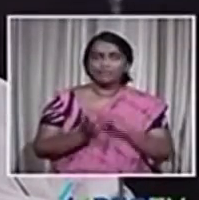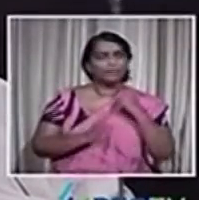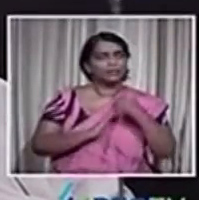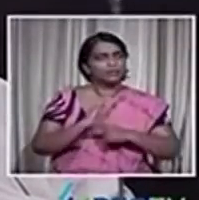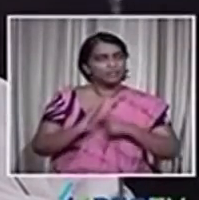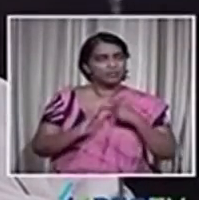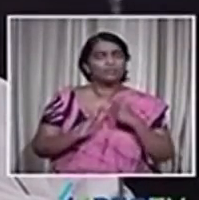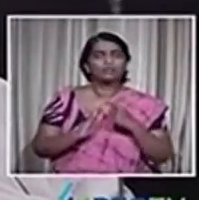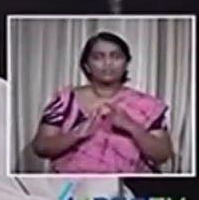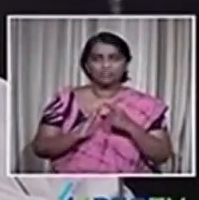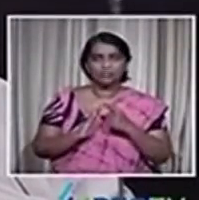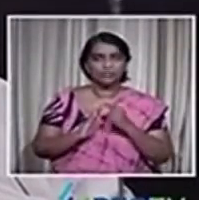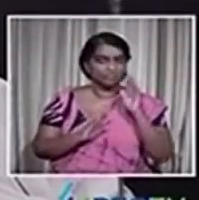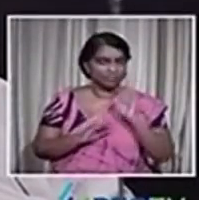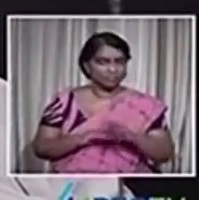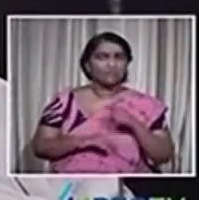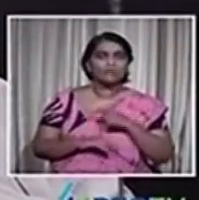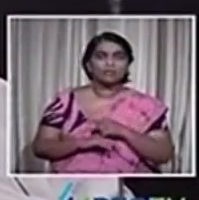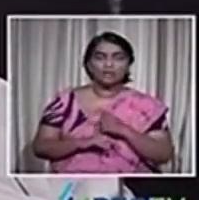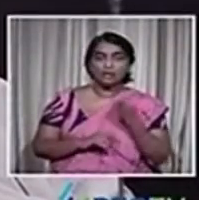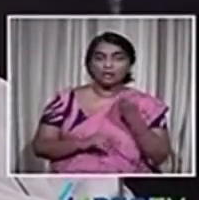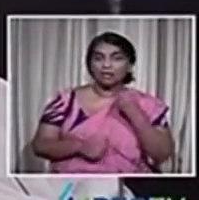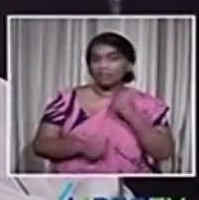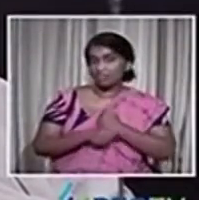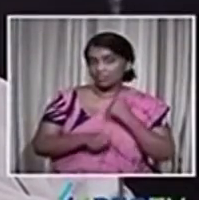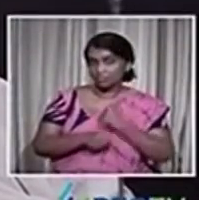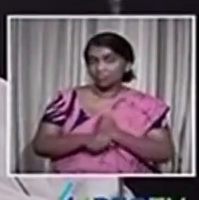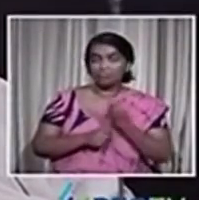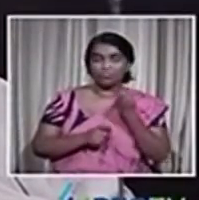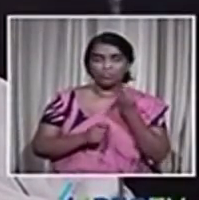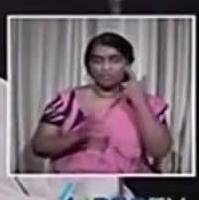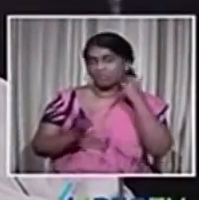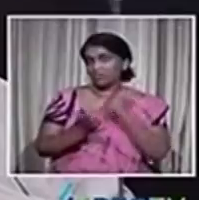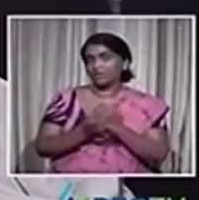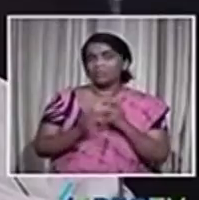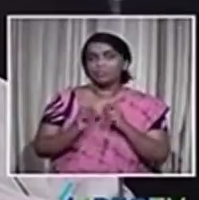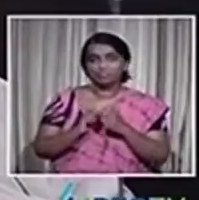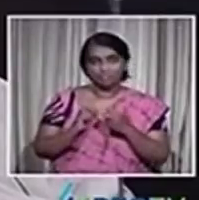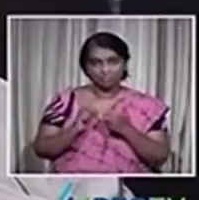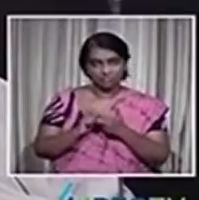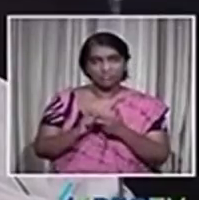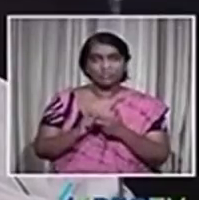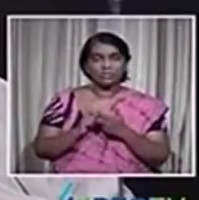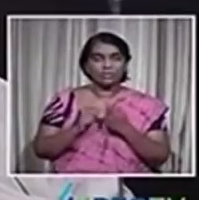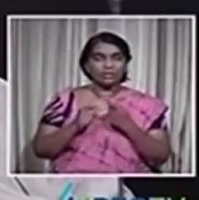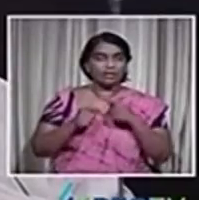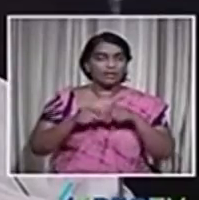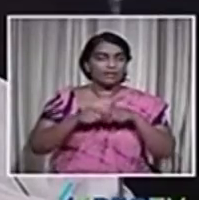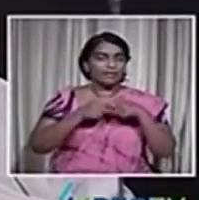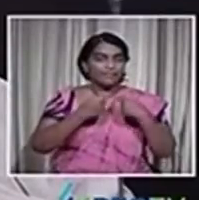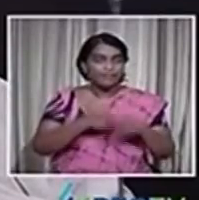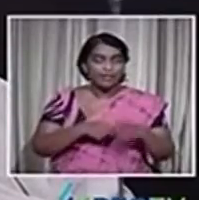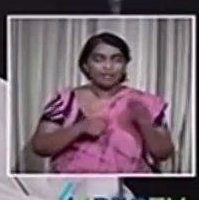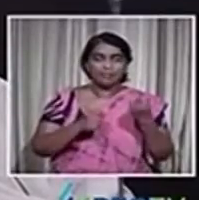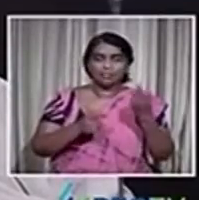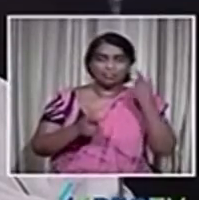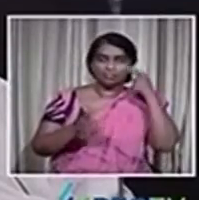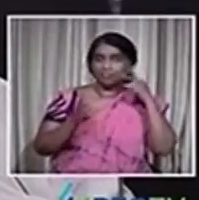පවතින රාජ්‍ය මූල්‍ය පිළිබඳ අර්බුදයක්, ගෙවුම් ශේෂය පිළිබඳ අර්බුදයක්